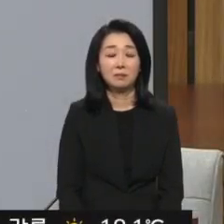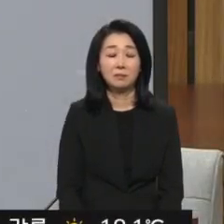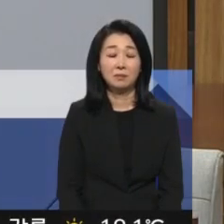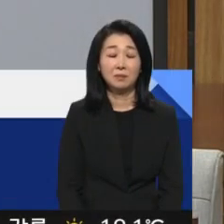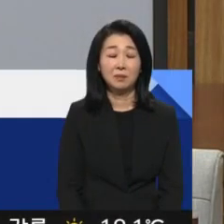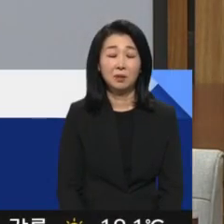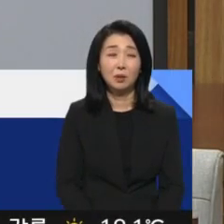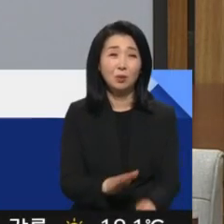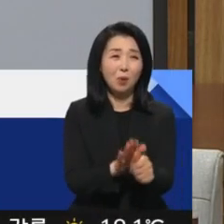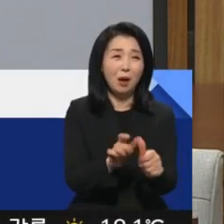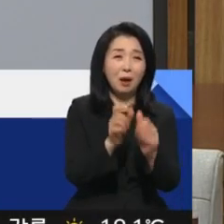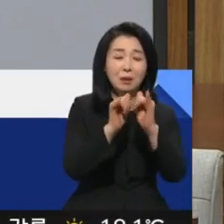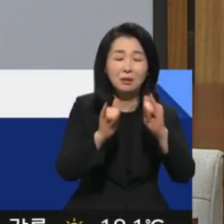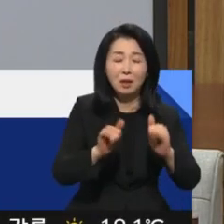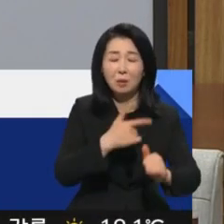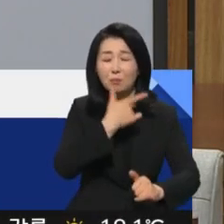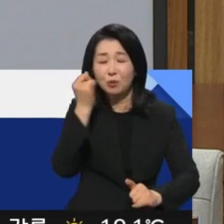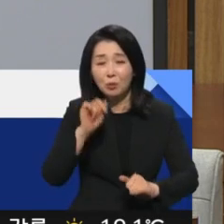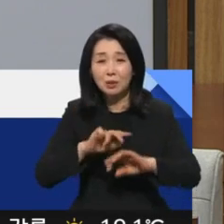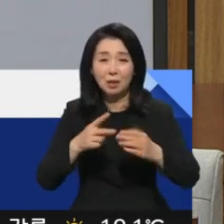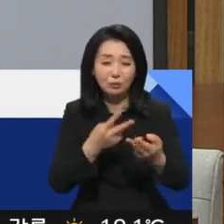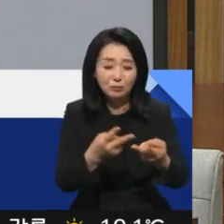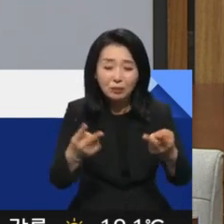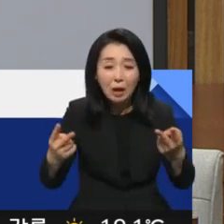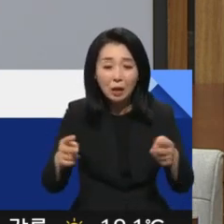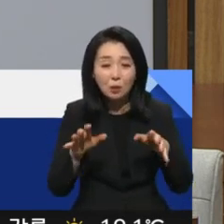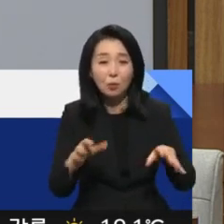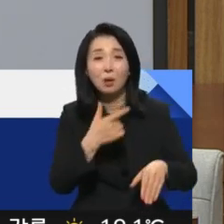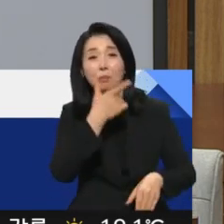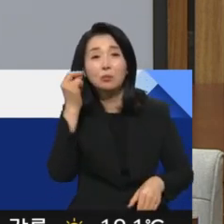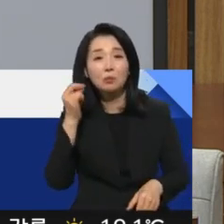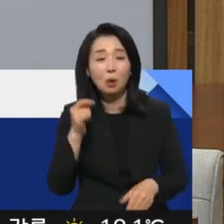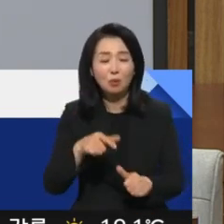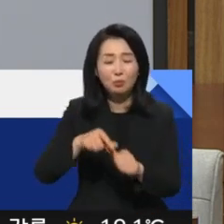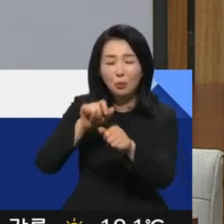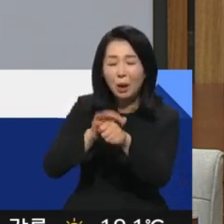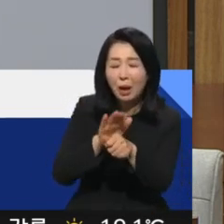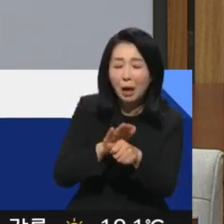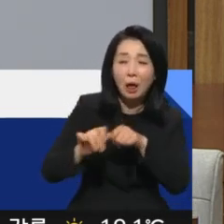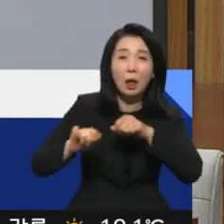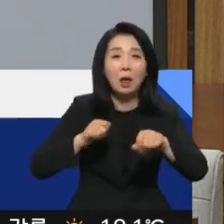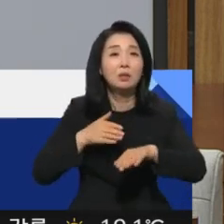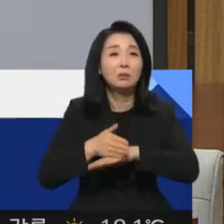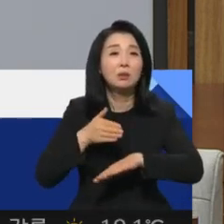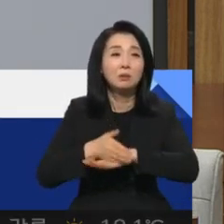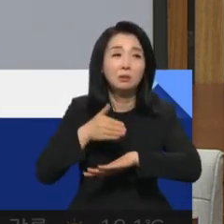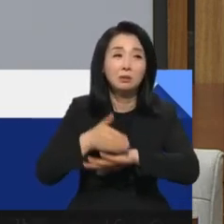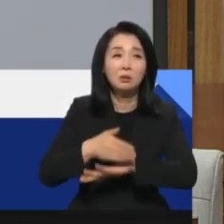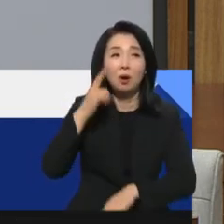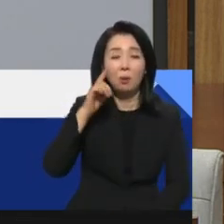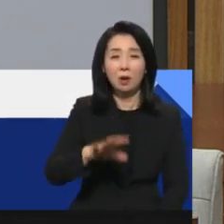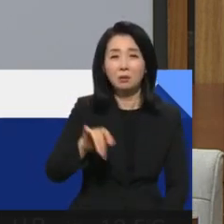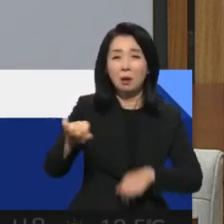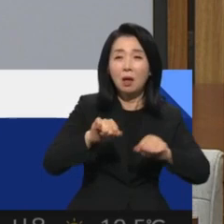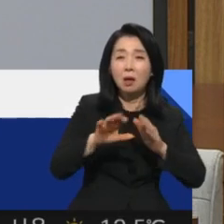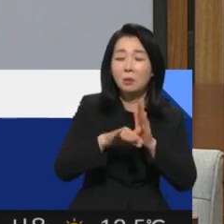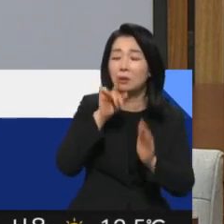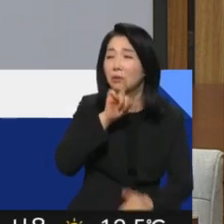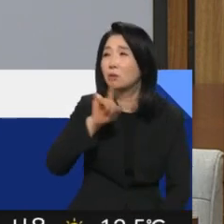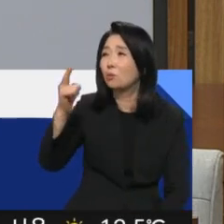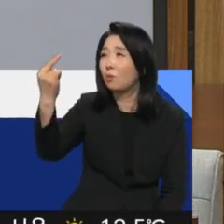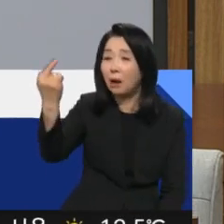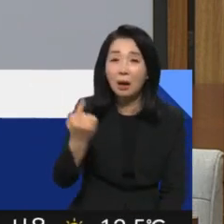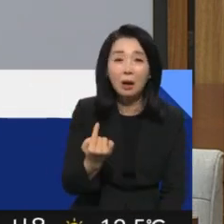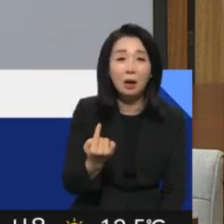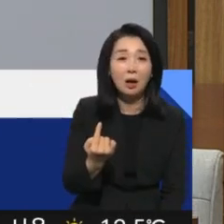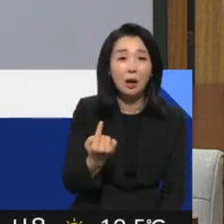구조인원도 부족하여 사람들을 높이는 공간도 협소하여 구조활동은 매우 더디웠습니다 초기 대원은 어떤 신고를 받고